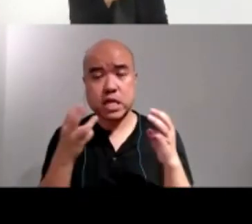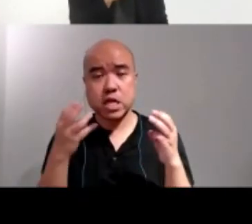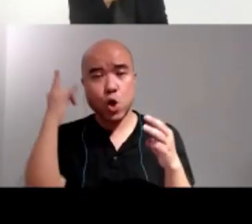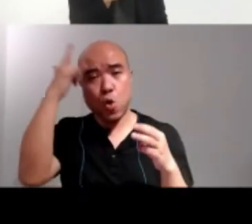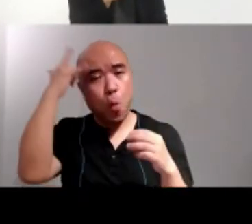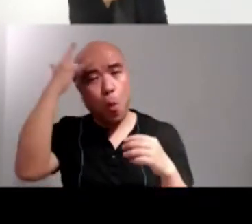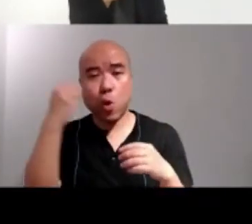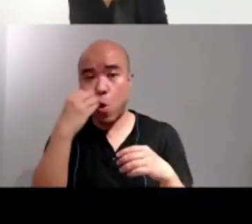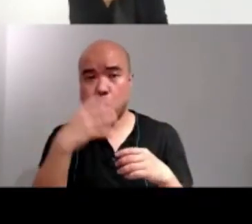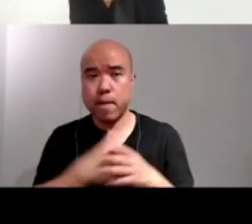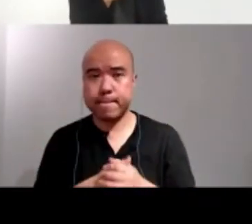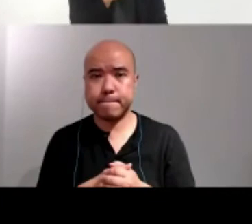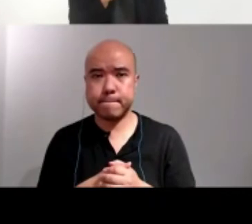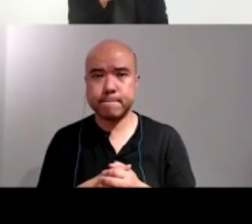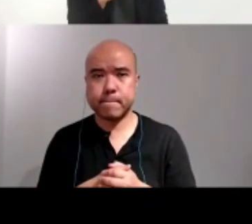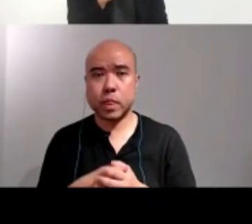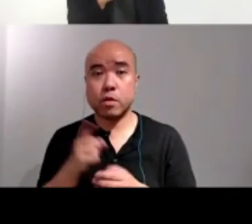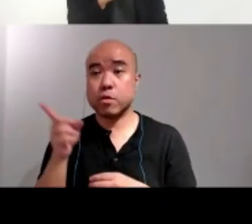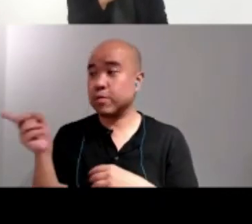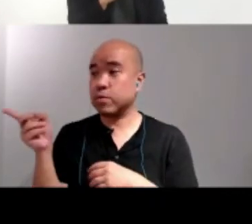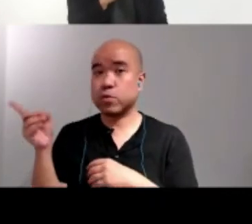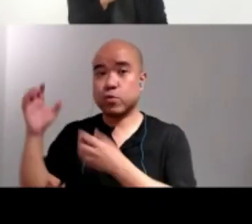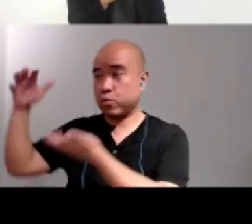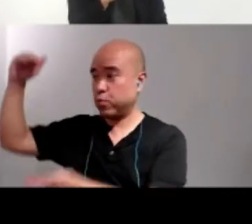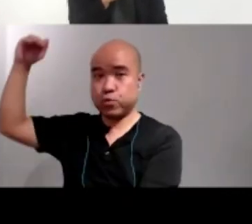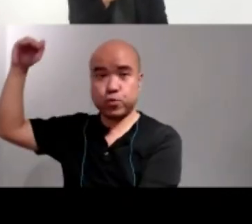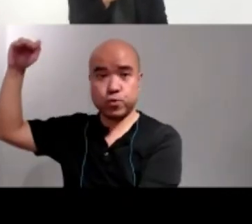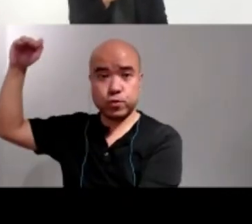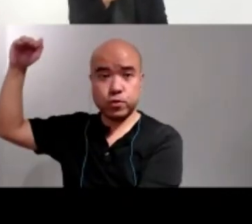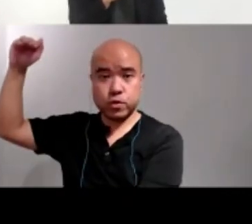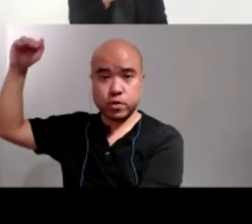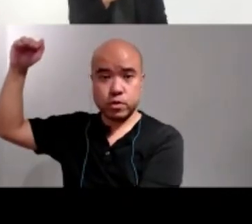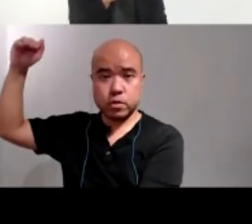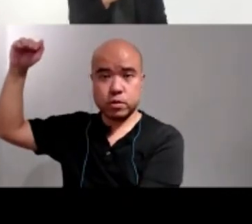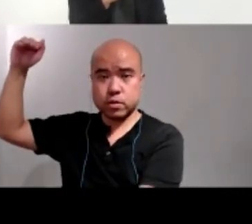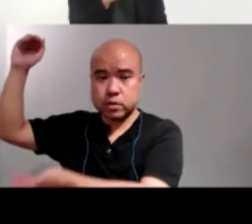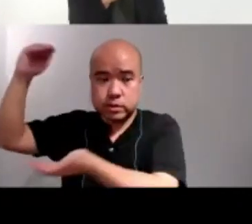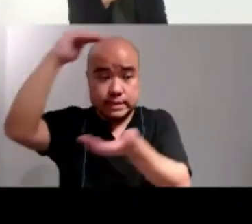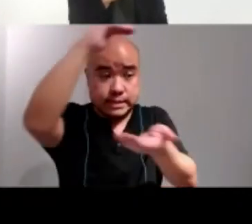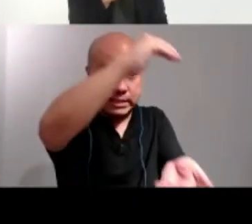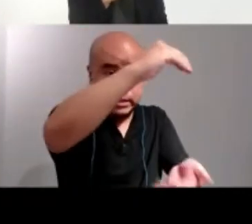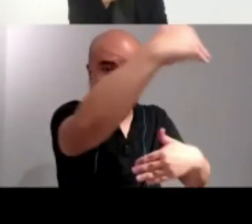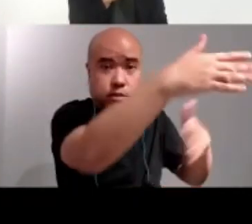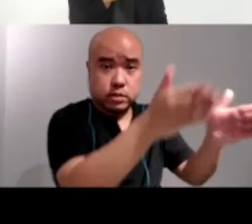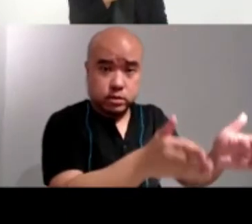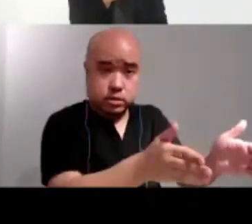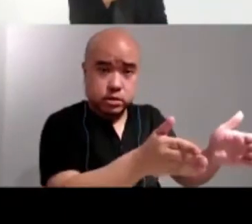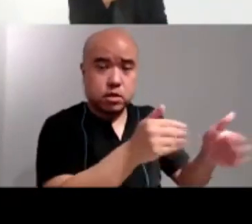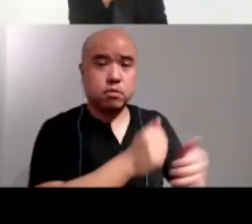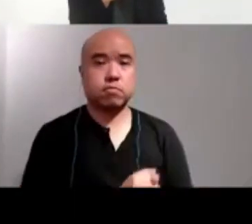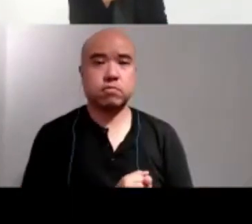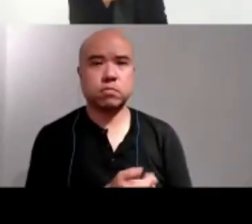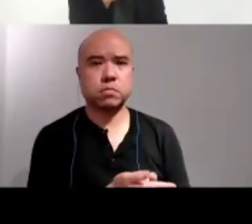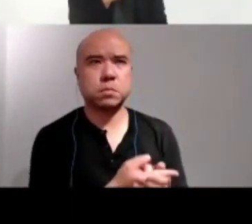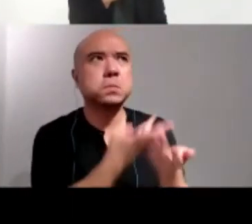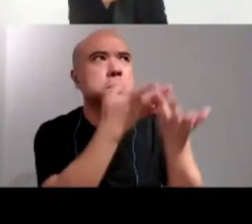我们将带 Alice 和Mr. Rabbit 进入到去劏房户当中，有些单位是没有窗，